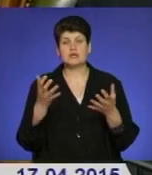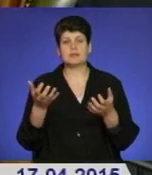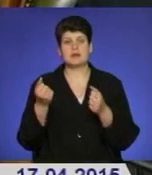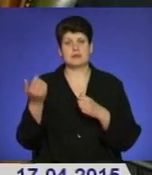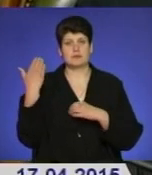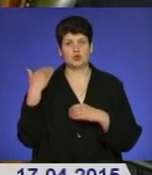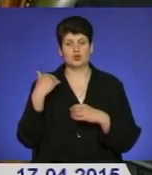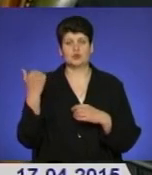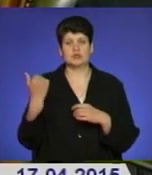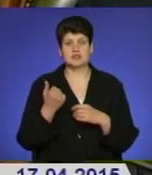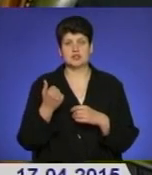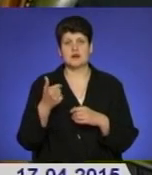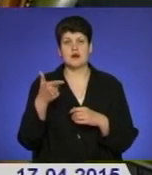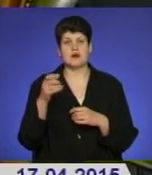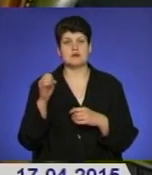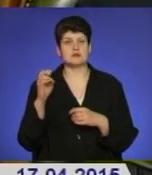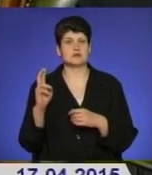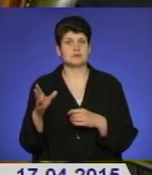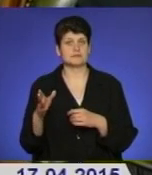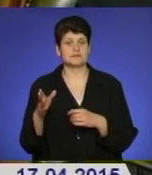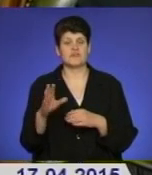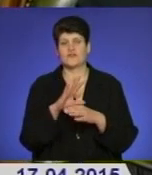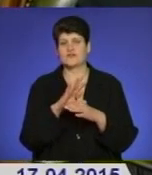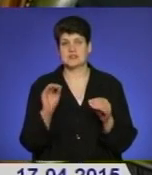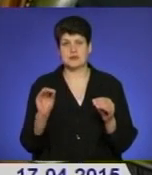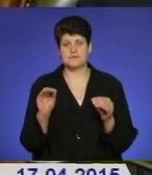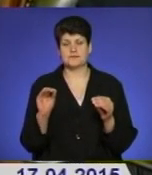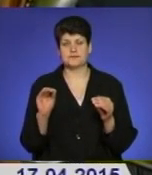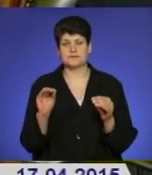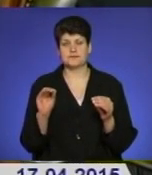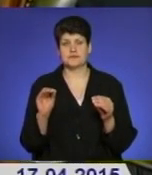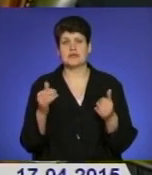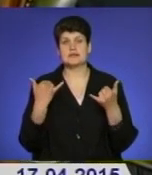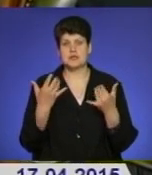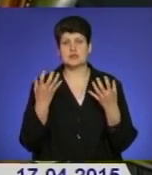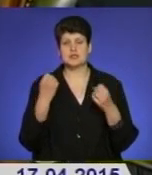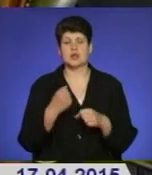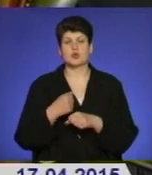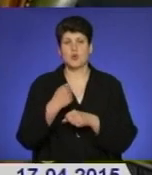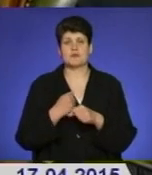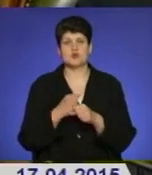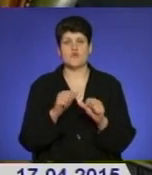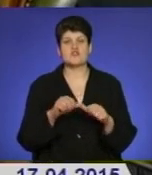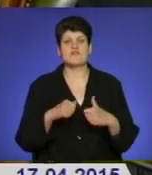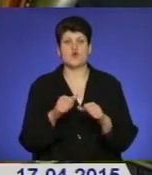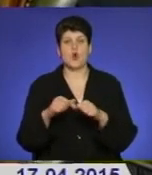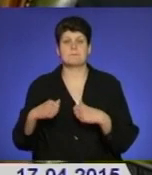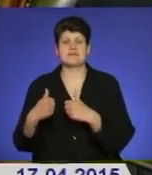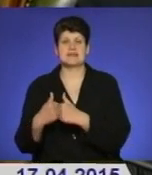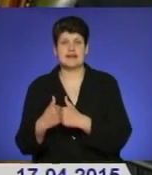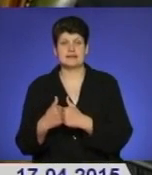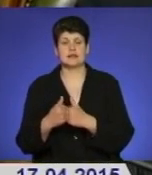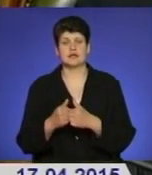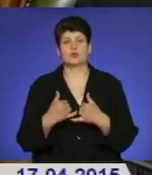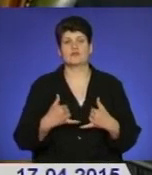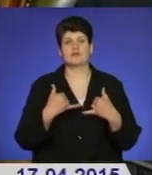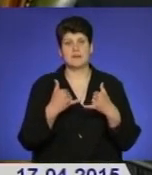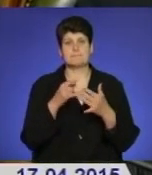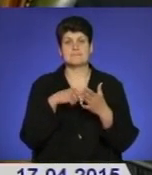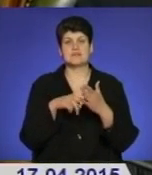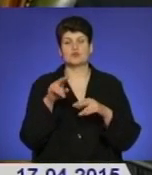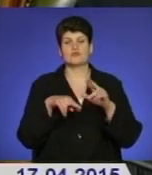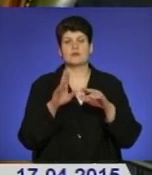тижні – ГАСК. Все. Зараз він допрацьовується в комітетах. І повноваження містобудування будуть